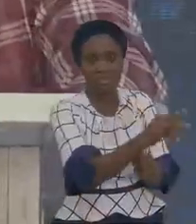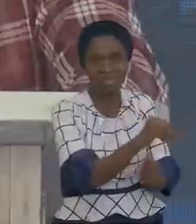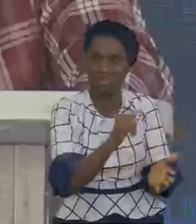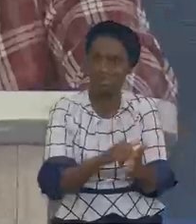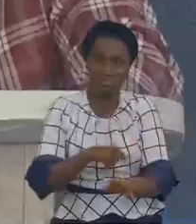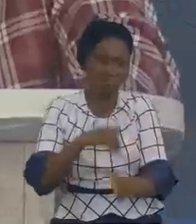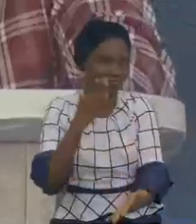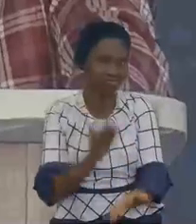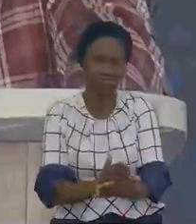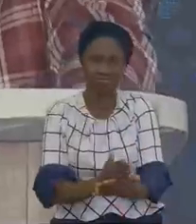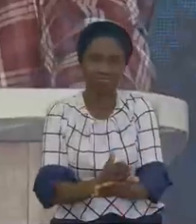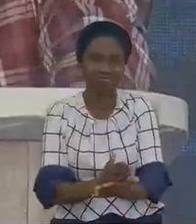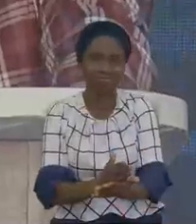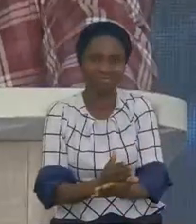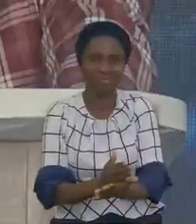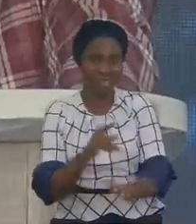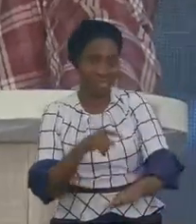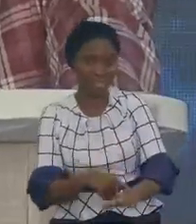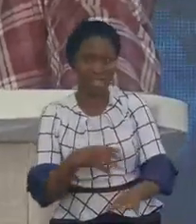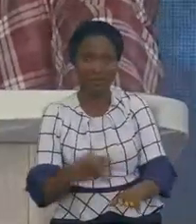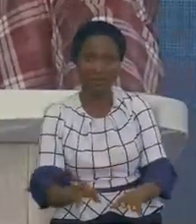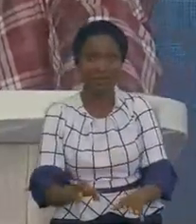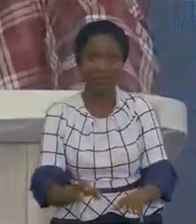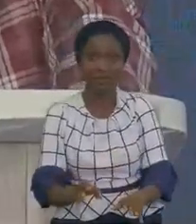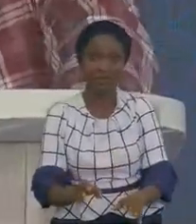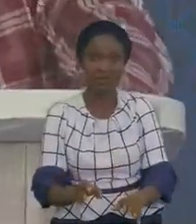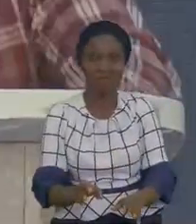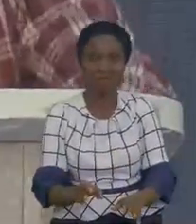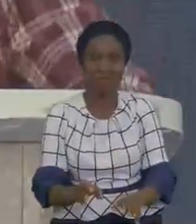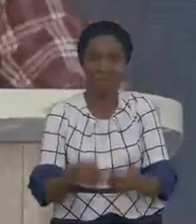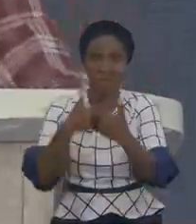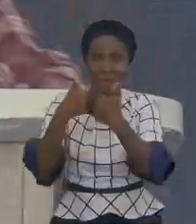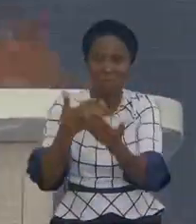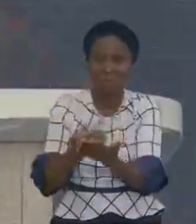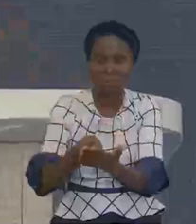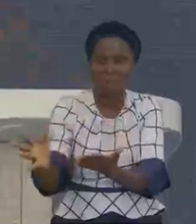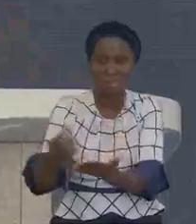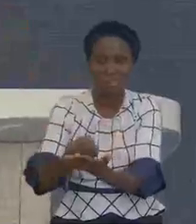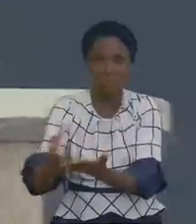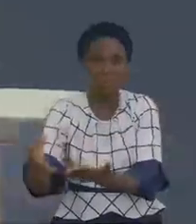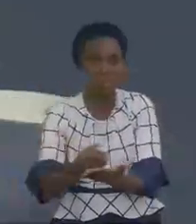Le moment de passer, de gaspiller des heures précieuses, c'est fini.